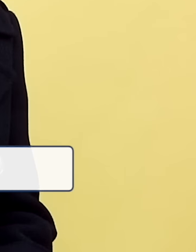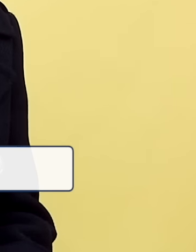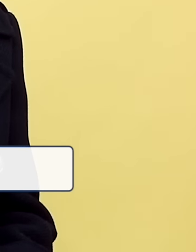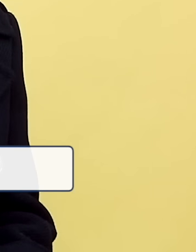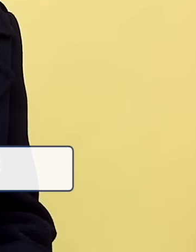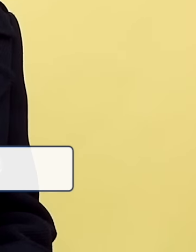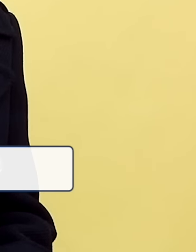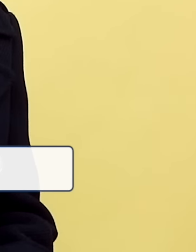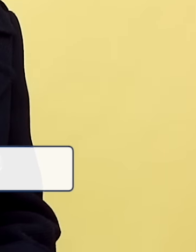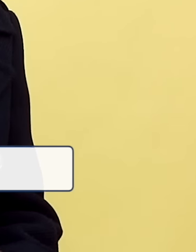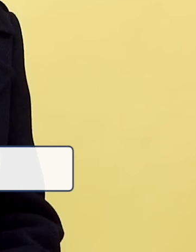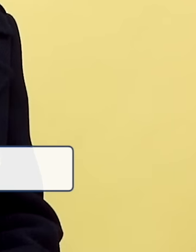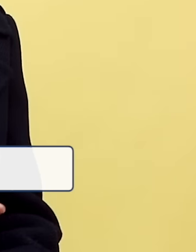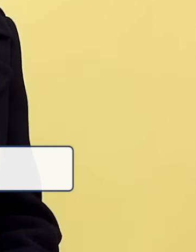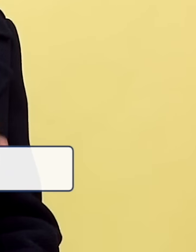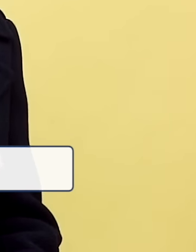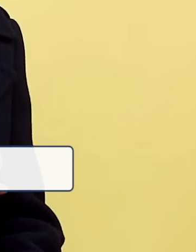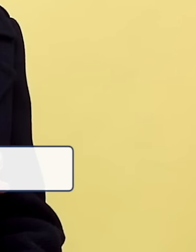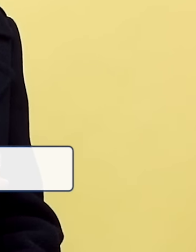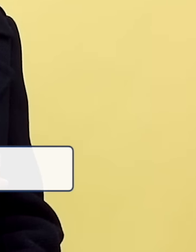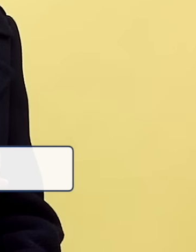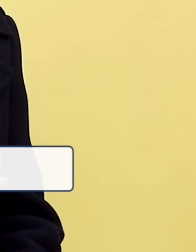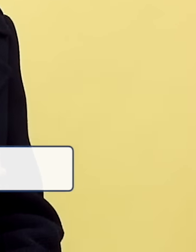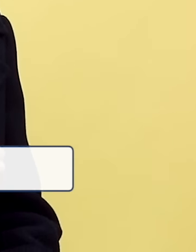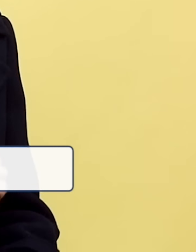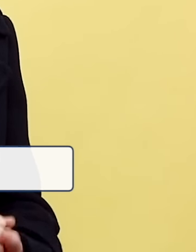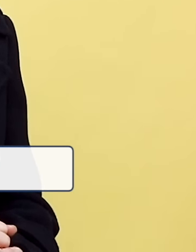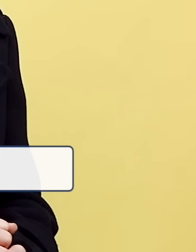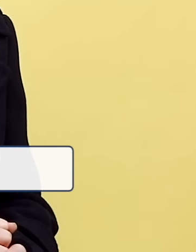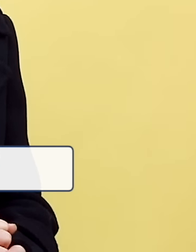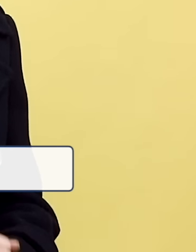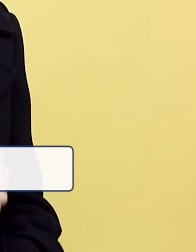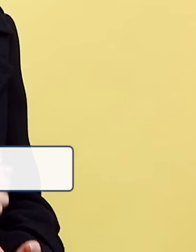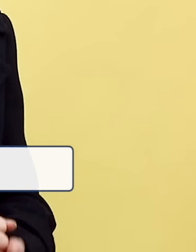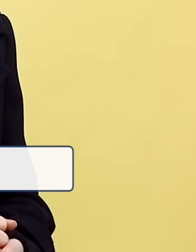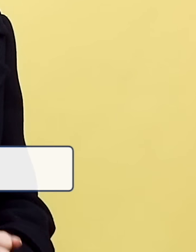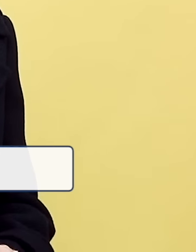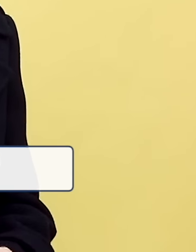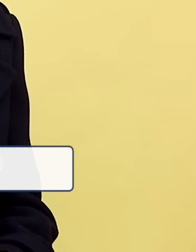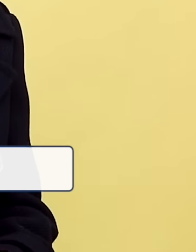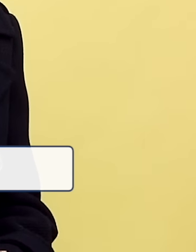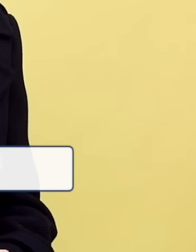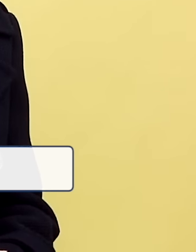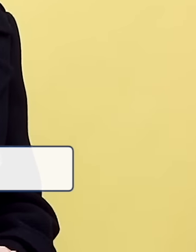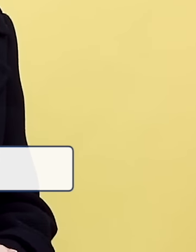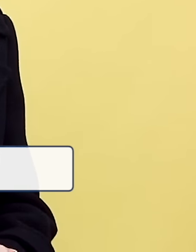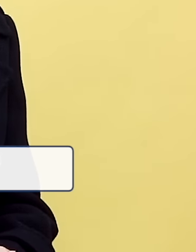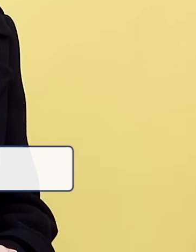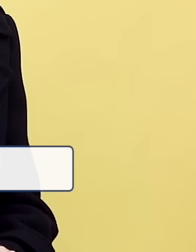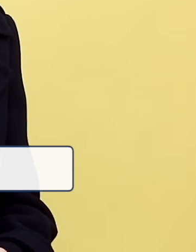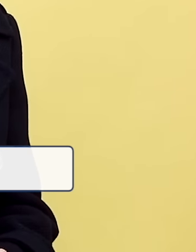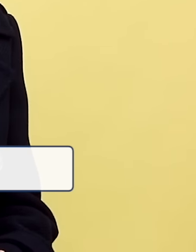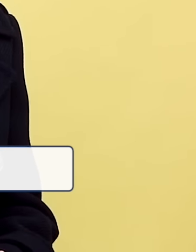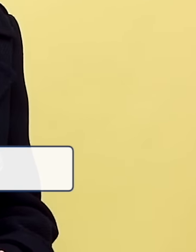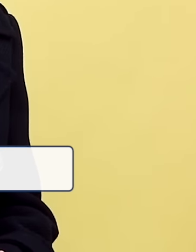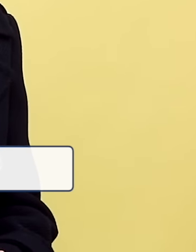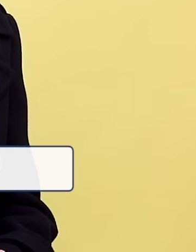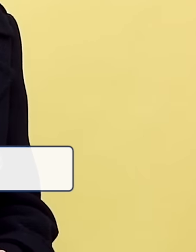실천하고 있었구나 그다음부터 이제 감사를 해야지 또 감사를 하고 아 이제 쉬지 말고 기도해야지 기도는 이제